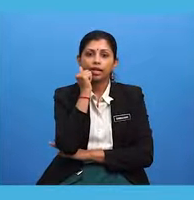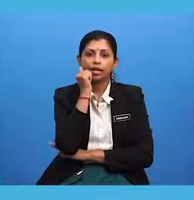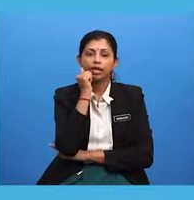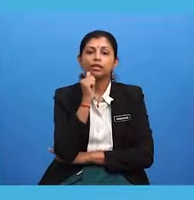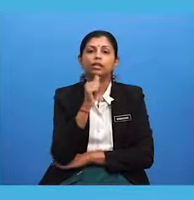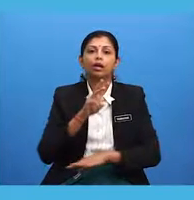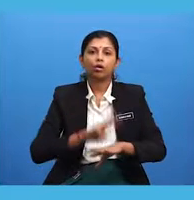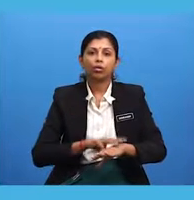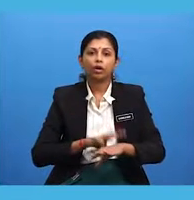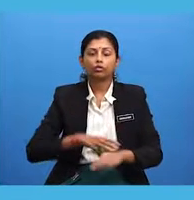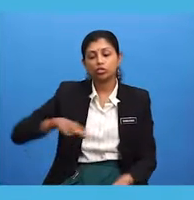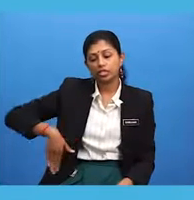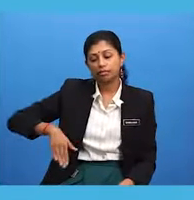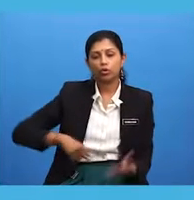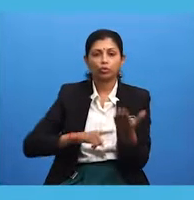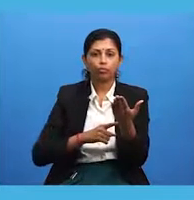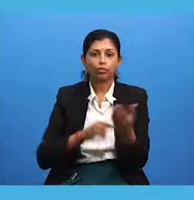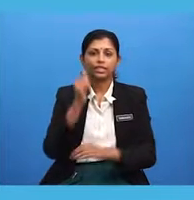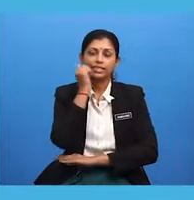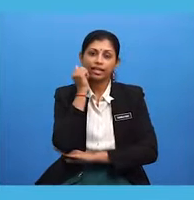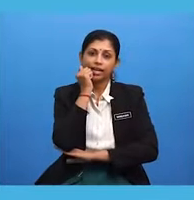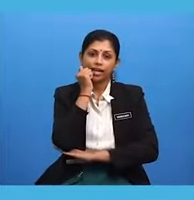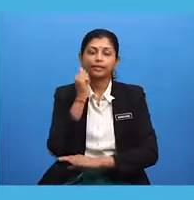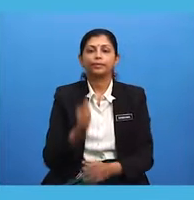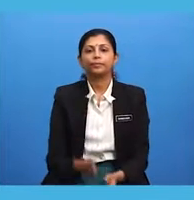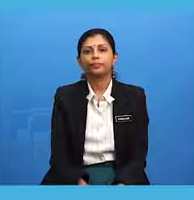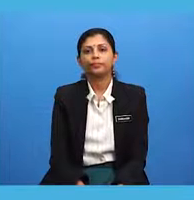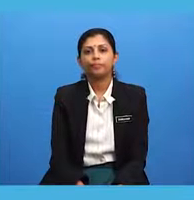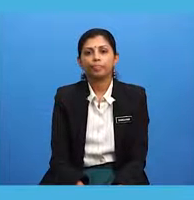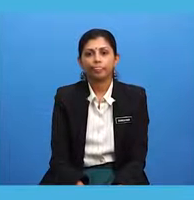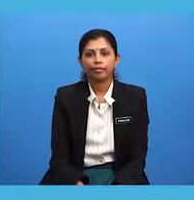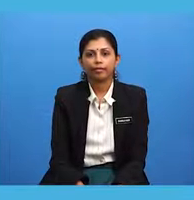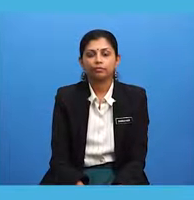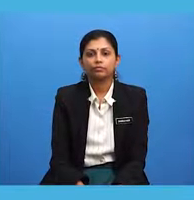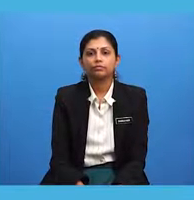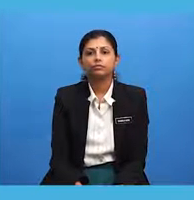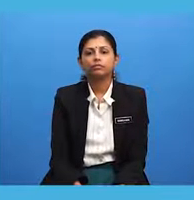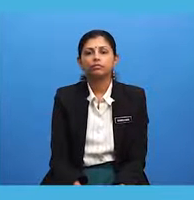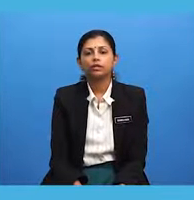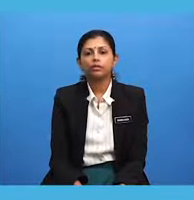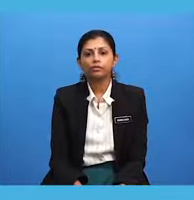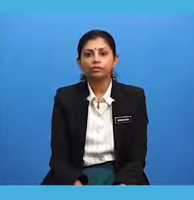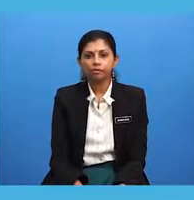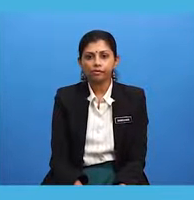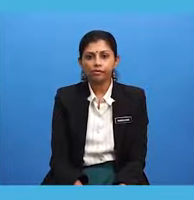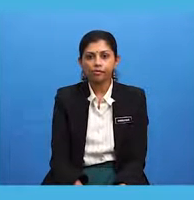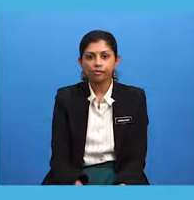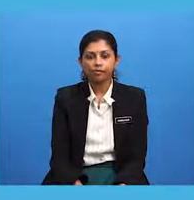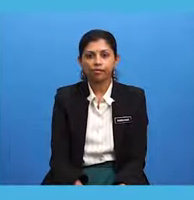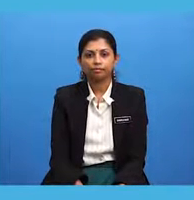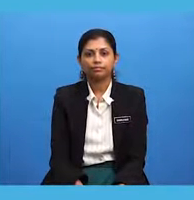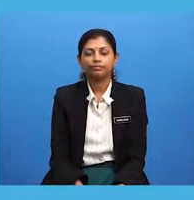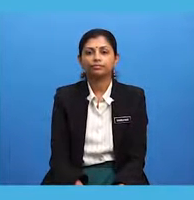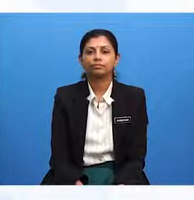Manakala pra-haid pula merujuk kepada waktu sebelum bermulanya